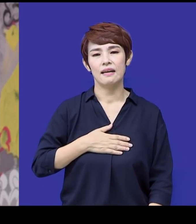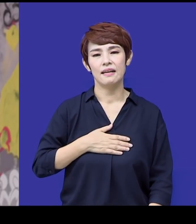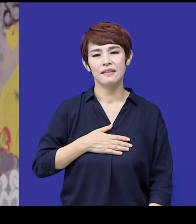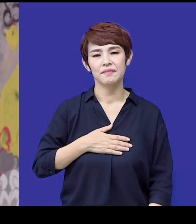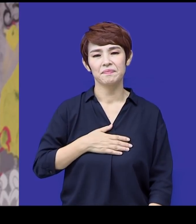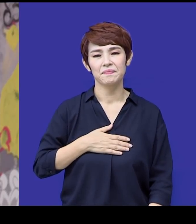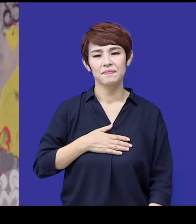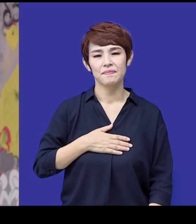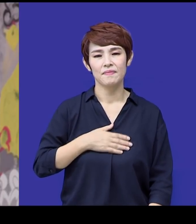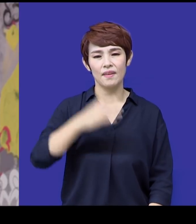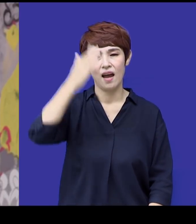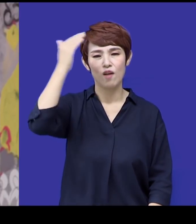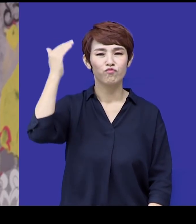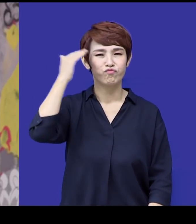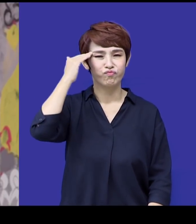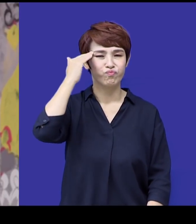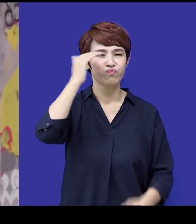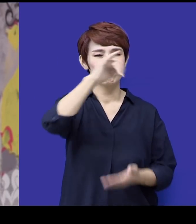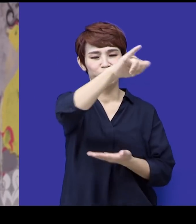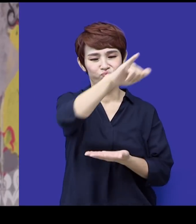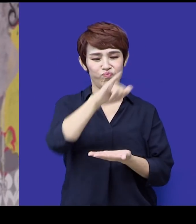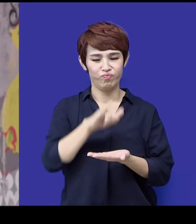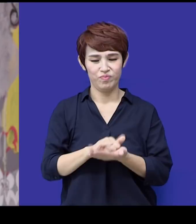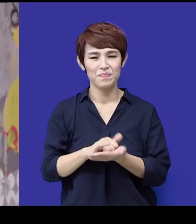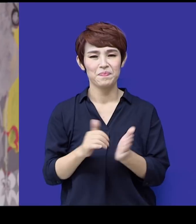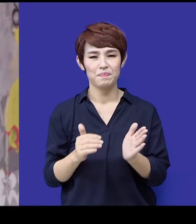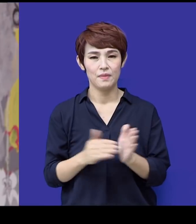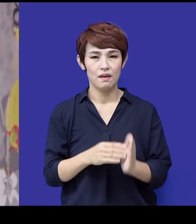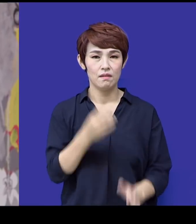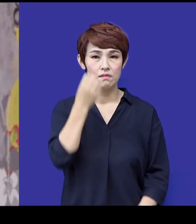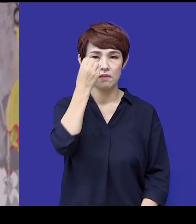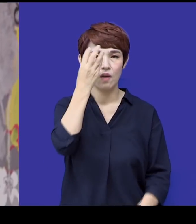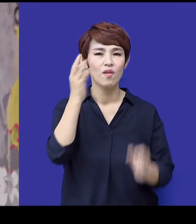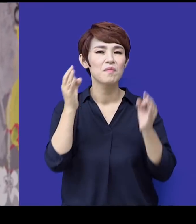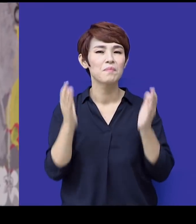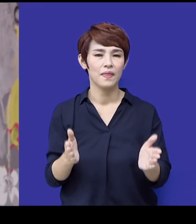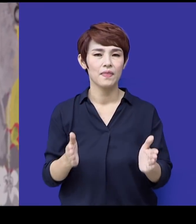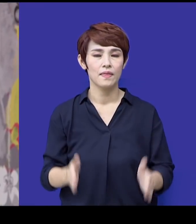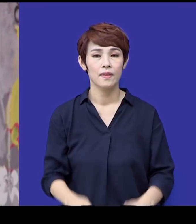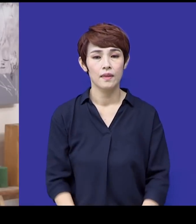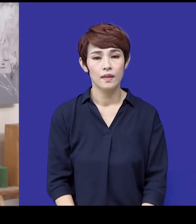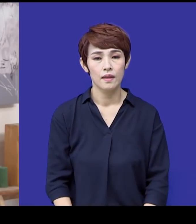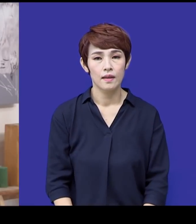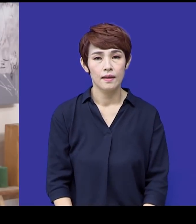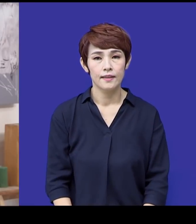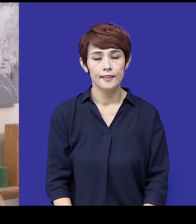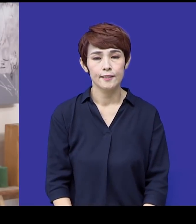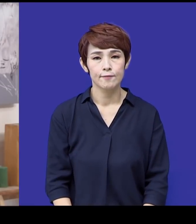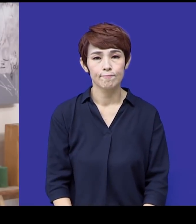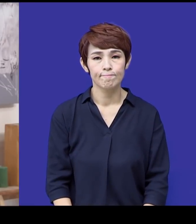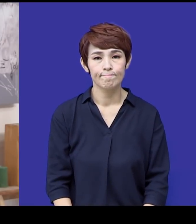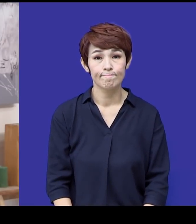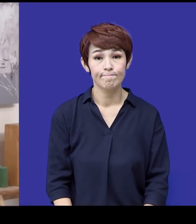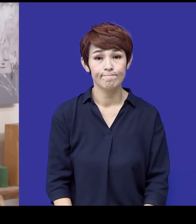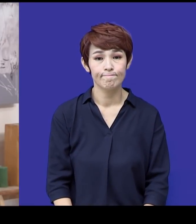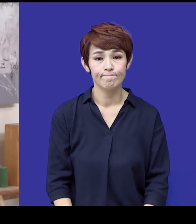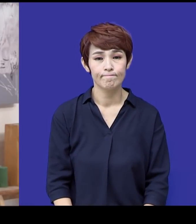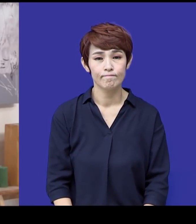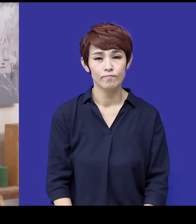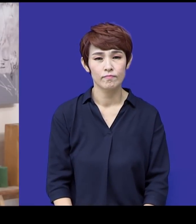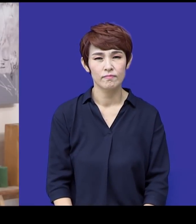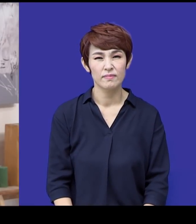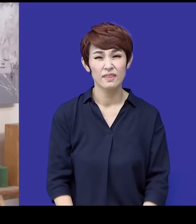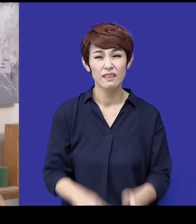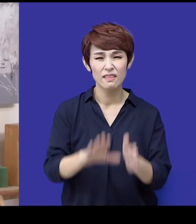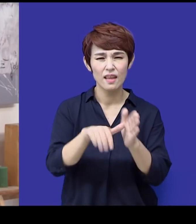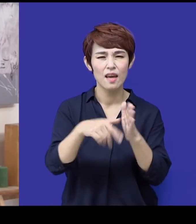이제 나왔죠. 예. 나오고 4개월 만에 나왔는데 네. 그 사이에 이제 마음고생을